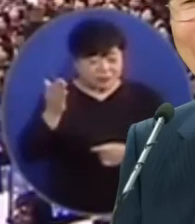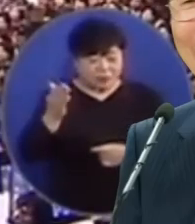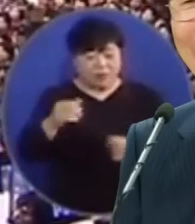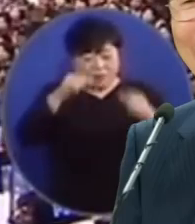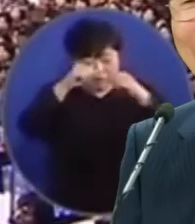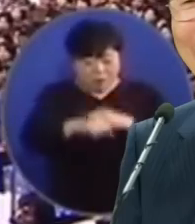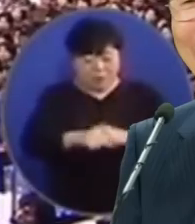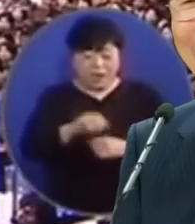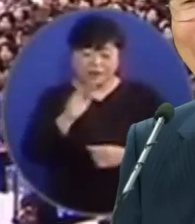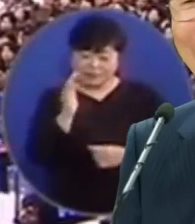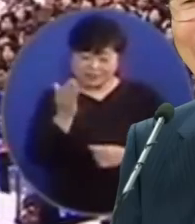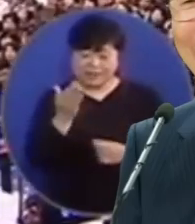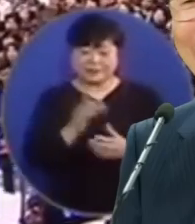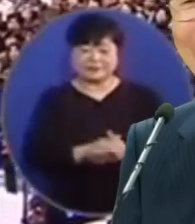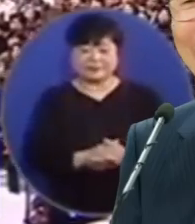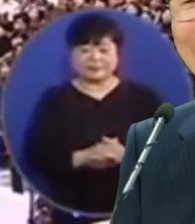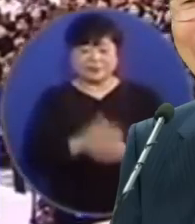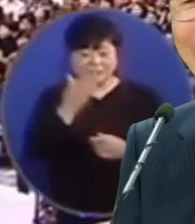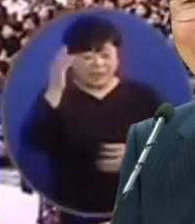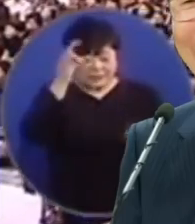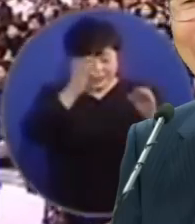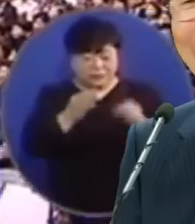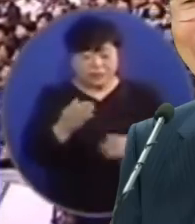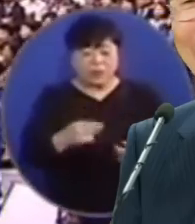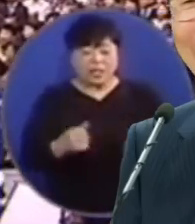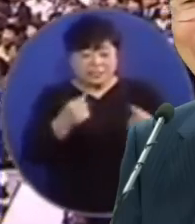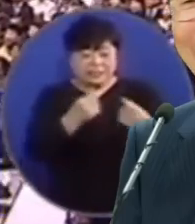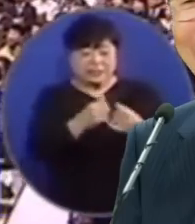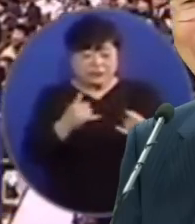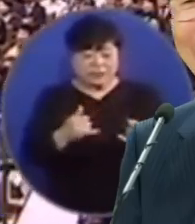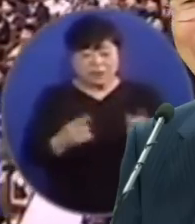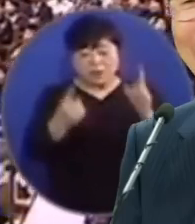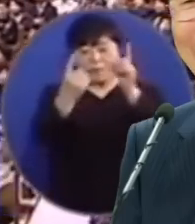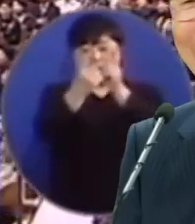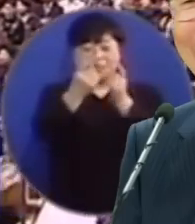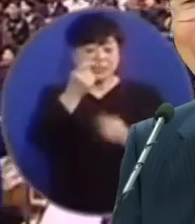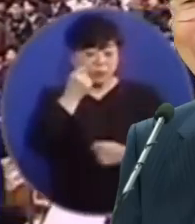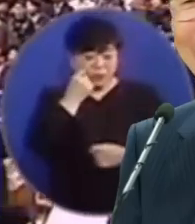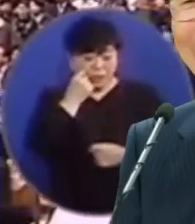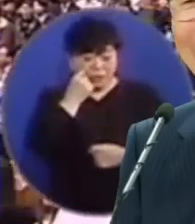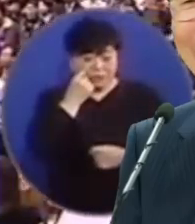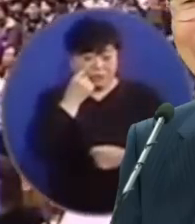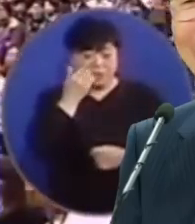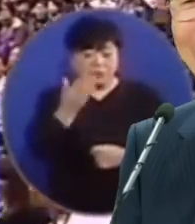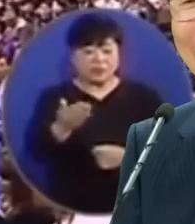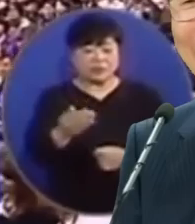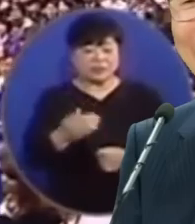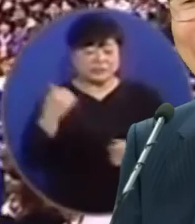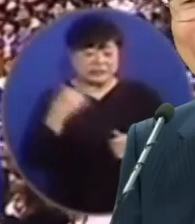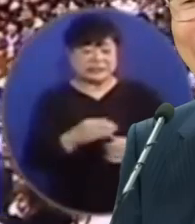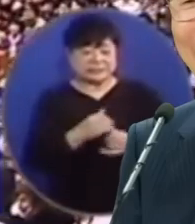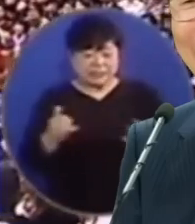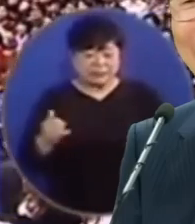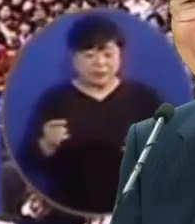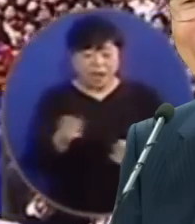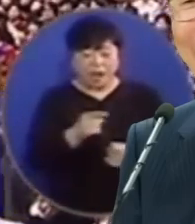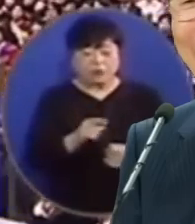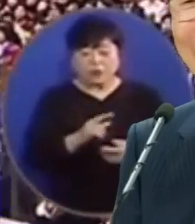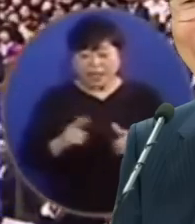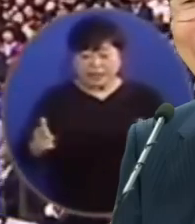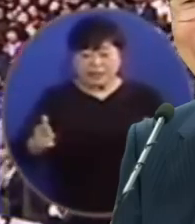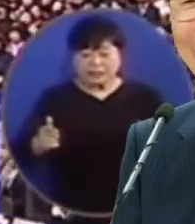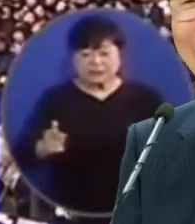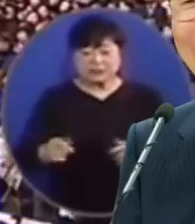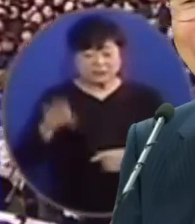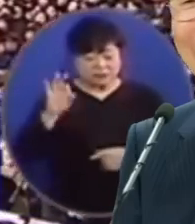것이며 멸망할 것이라. 내가 찾아도 너와 싸우던 자들을 만나지 못할 것이요 너를 치는 자들은 아무것도 아닌